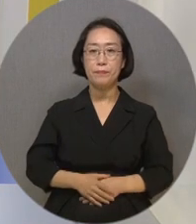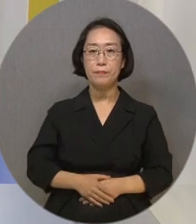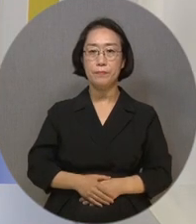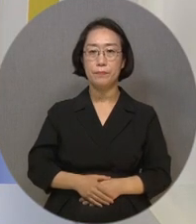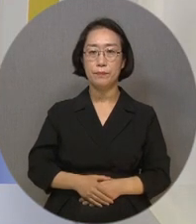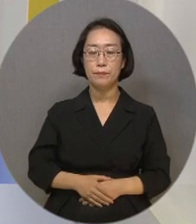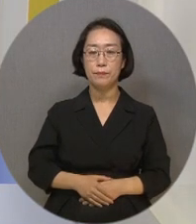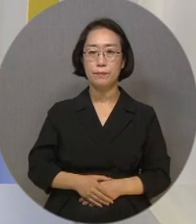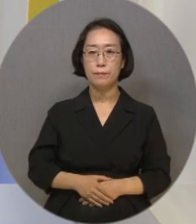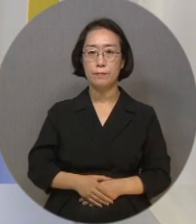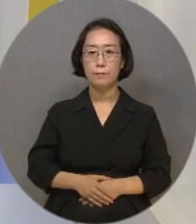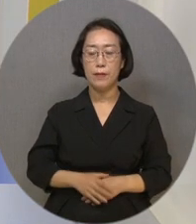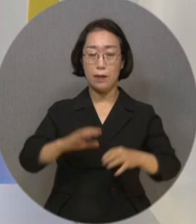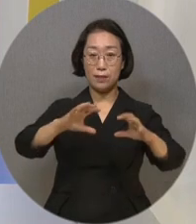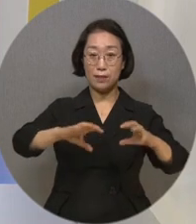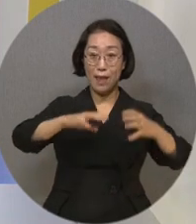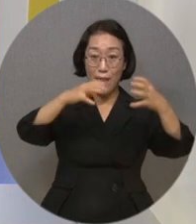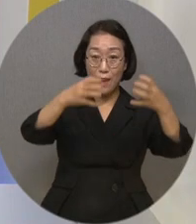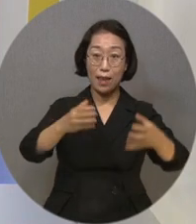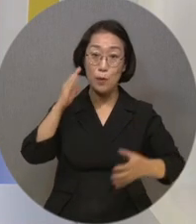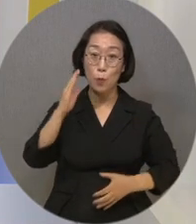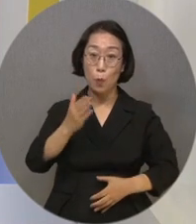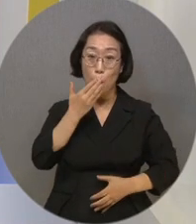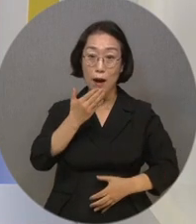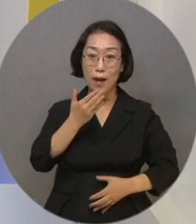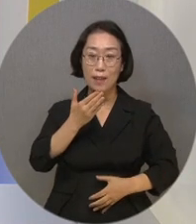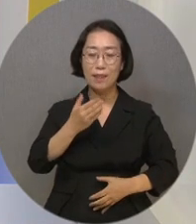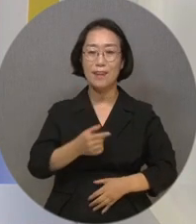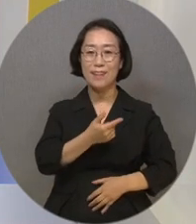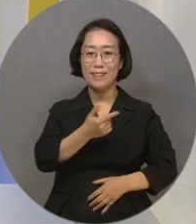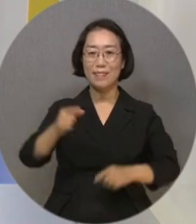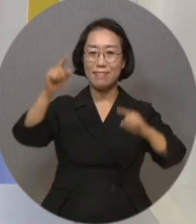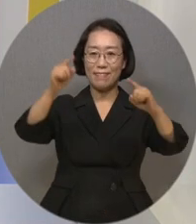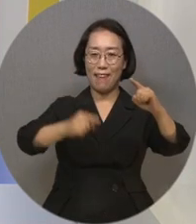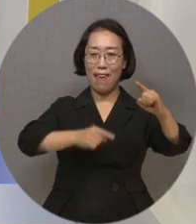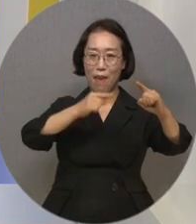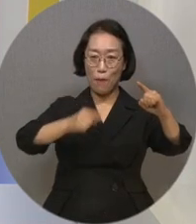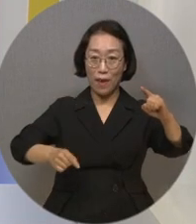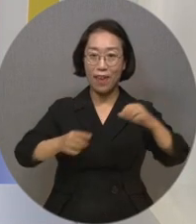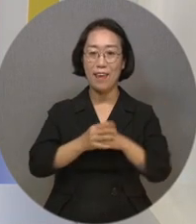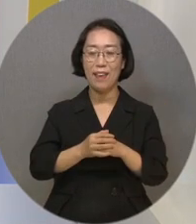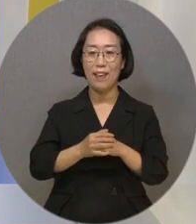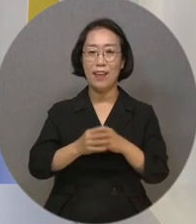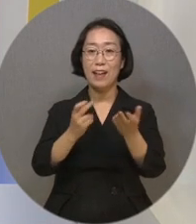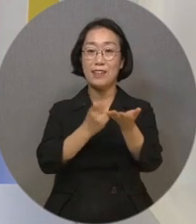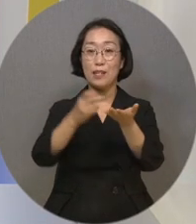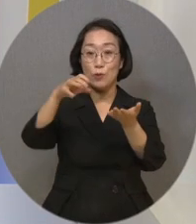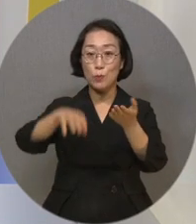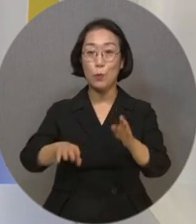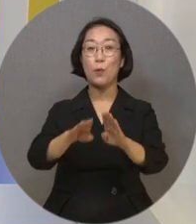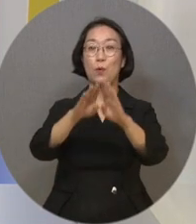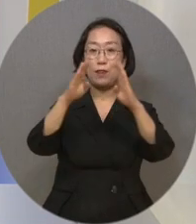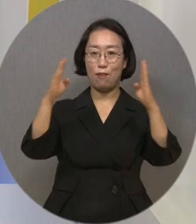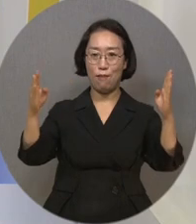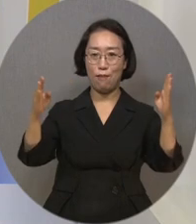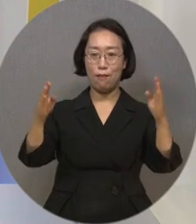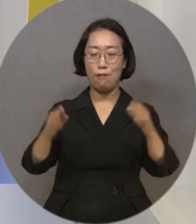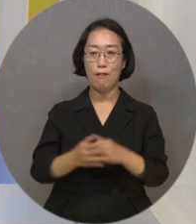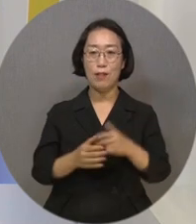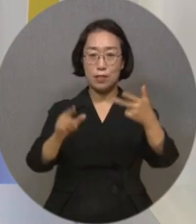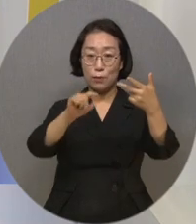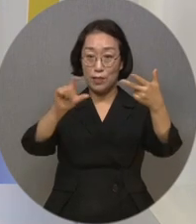다음 뉴스입니다 전 세계 농아인들의 축제인 제19회 세계 농아인 대회가 제주에서 개막한 가운데 오는